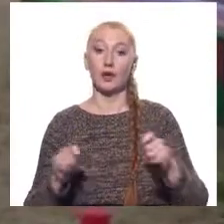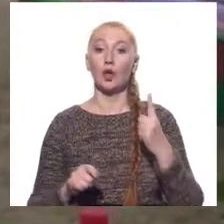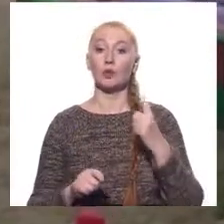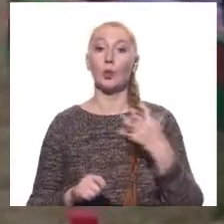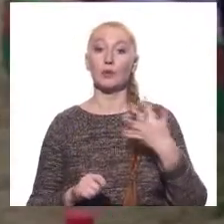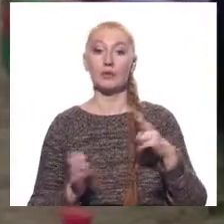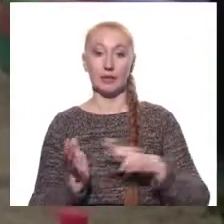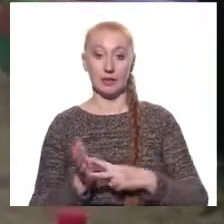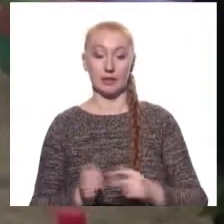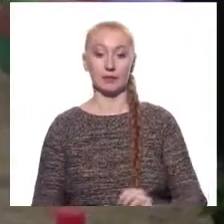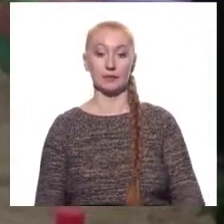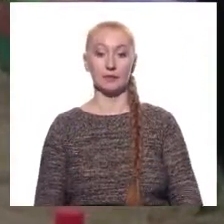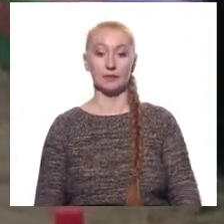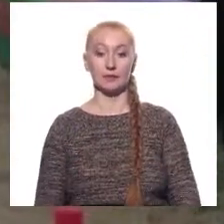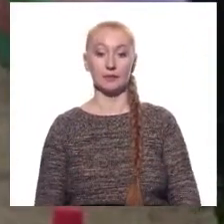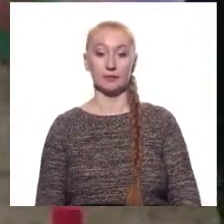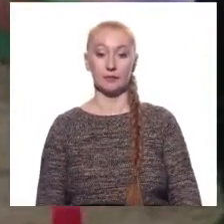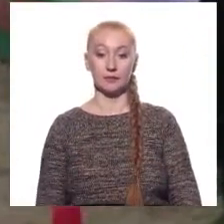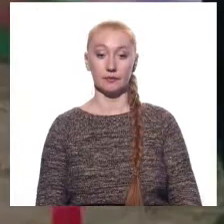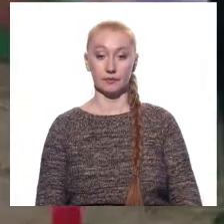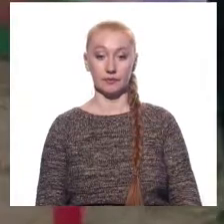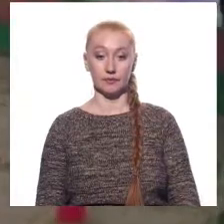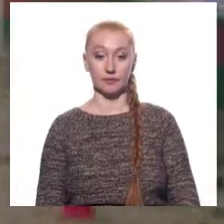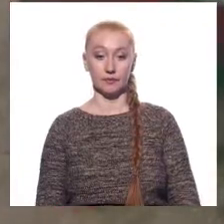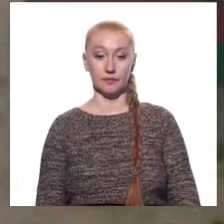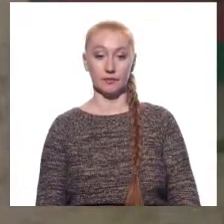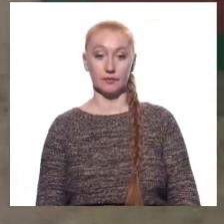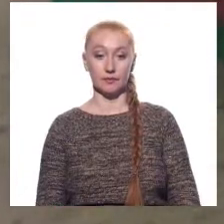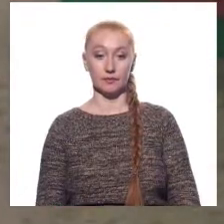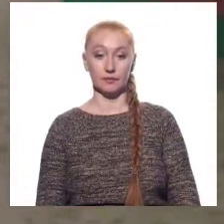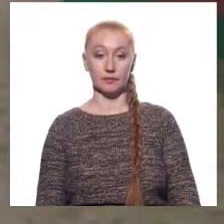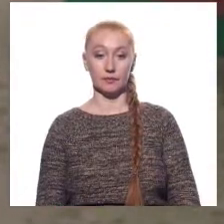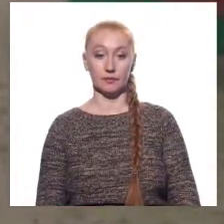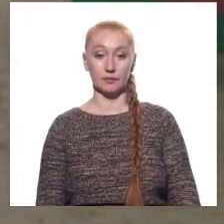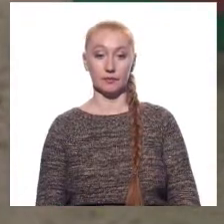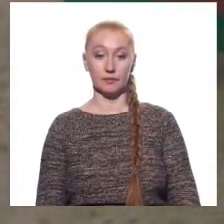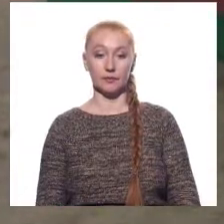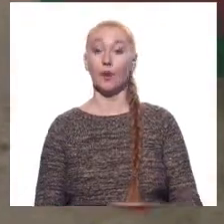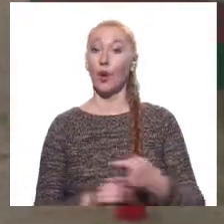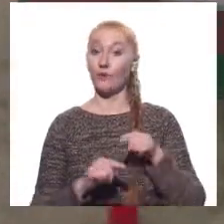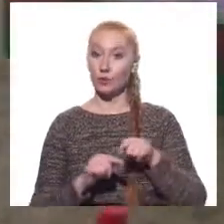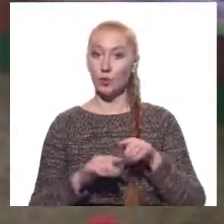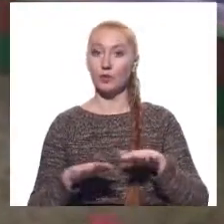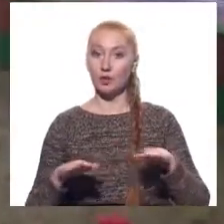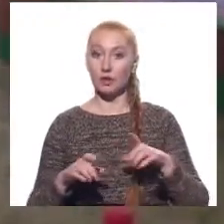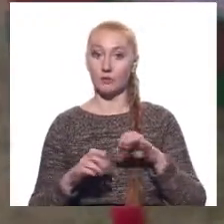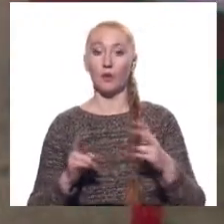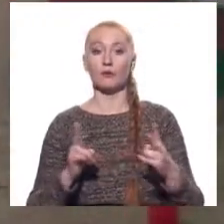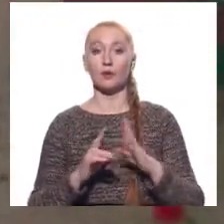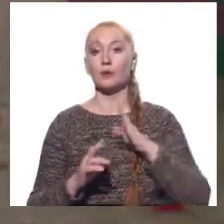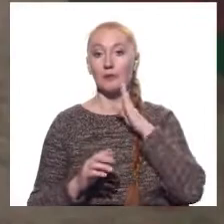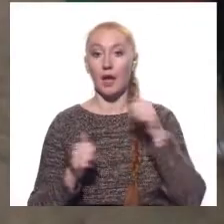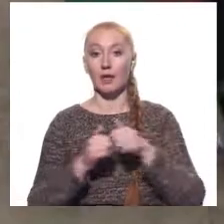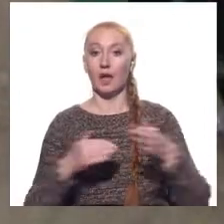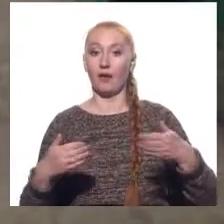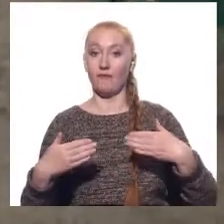157. У цьому дитячому садочку дітей зранку зустрічали біля